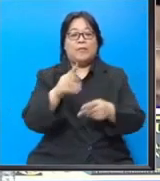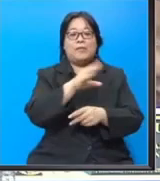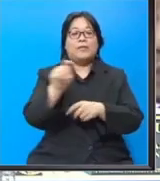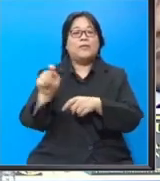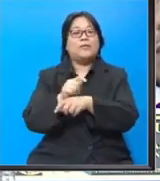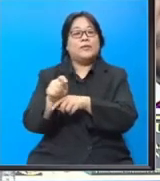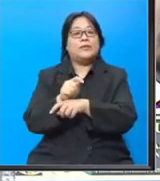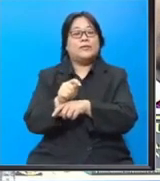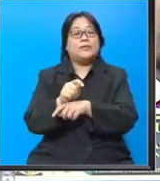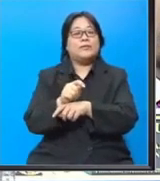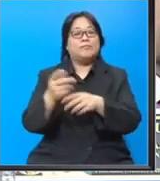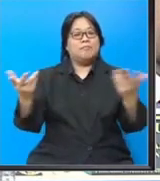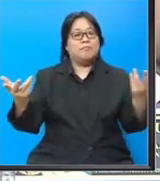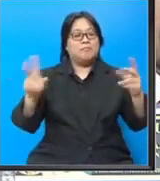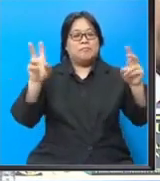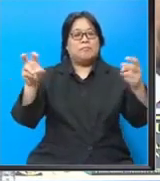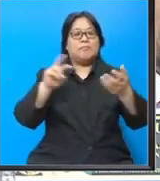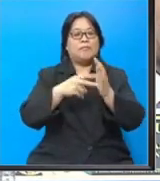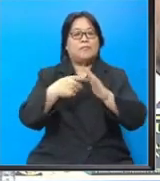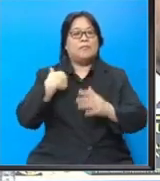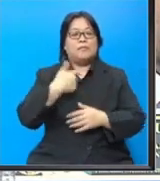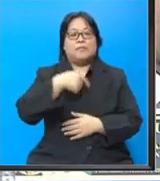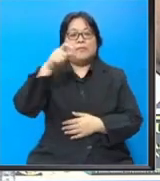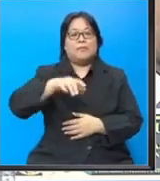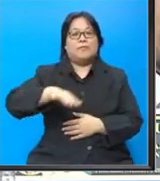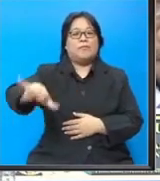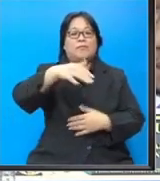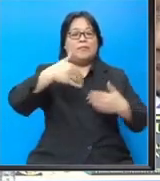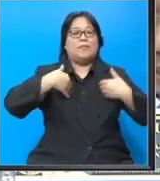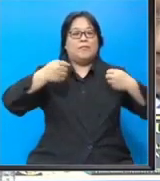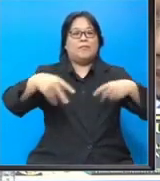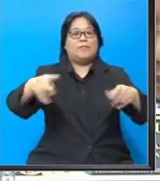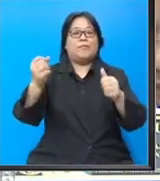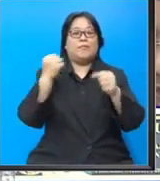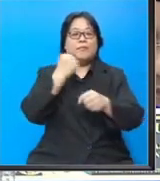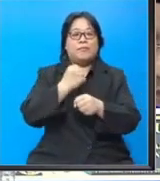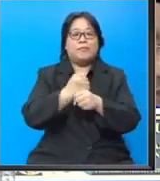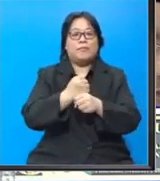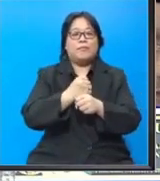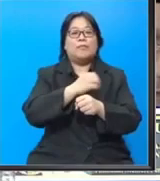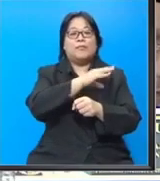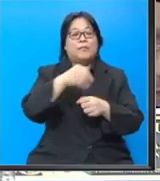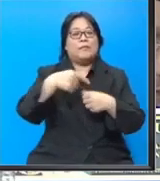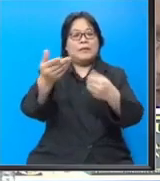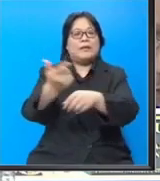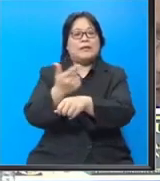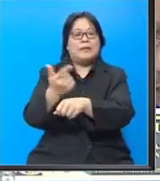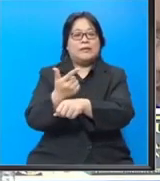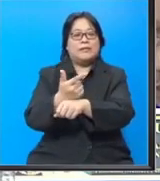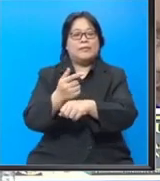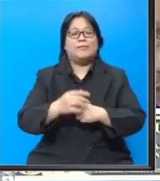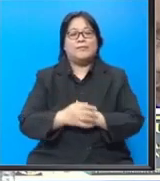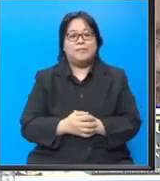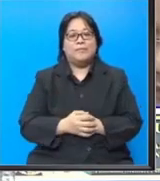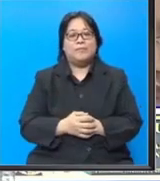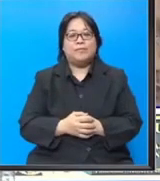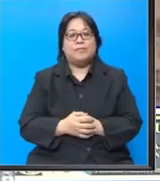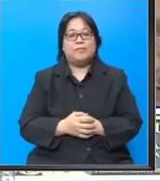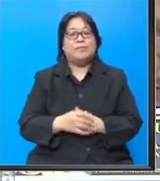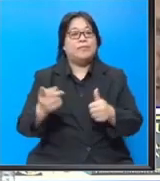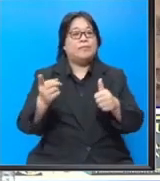tren cli.re maknanya kita pastikan mereka mendapat pekerjaan dulu dan kita akan berlebihan di sini kita